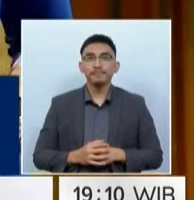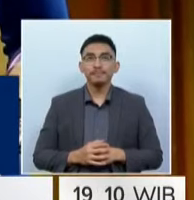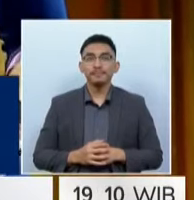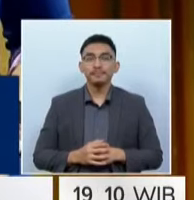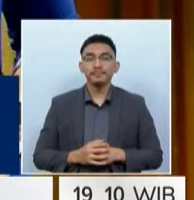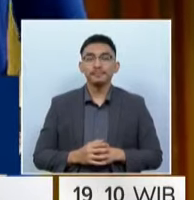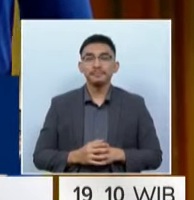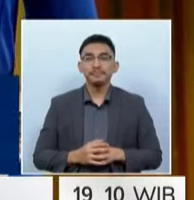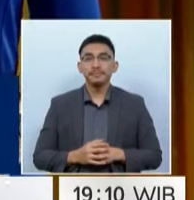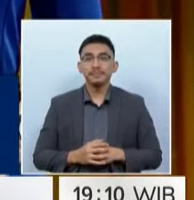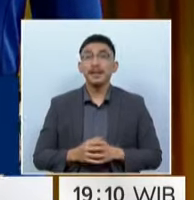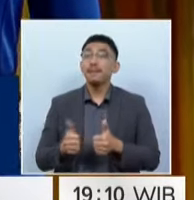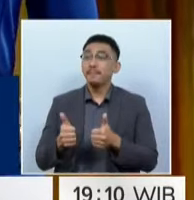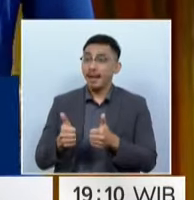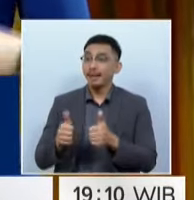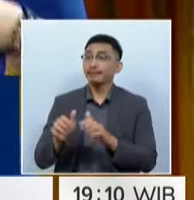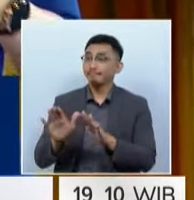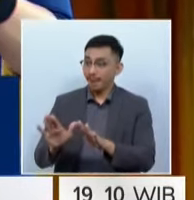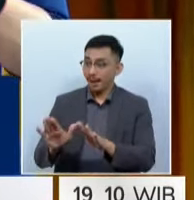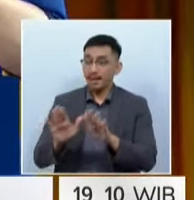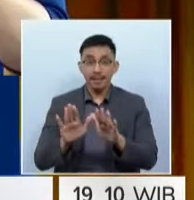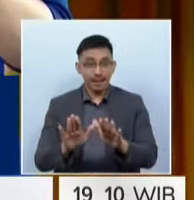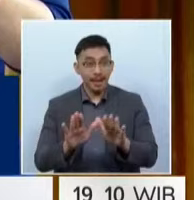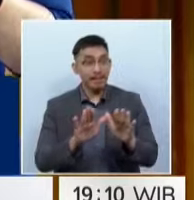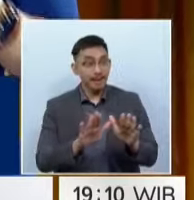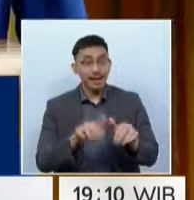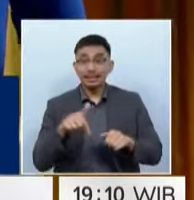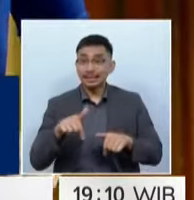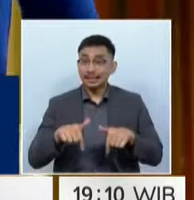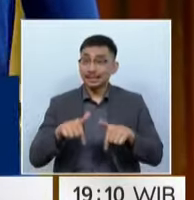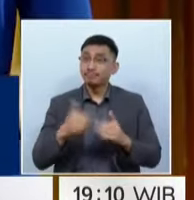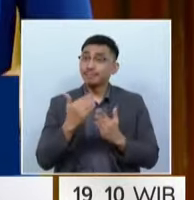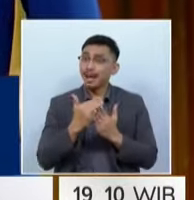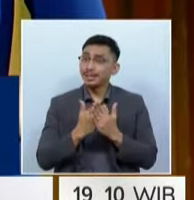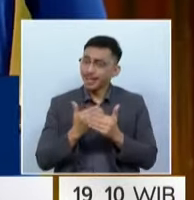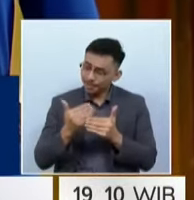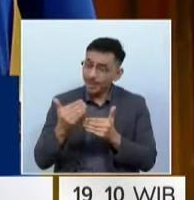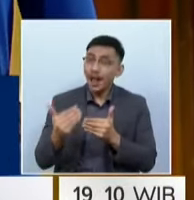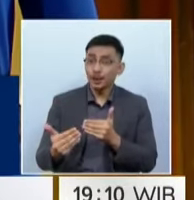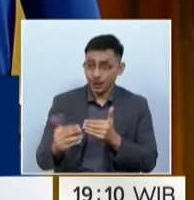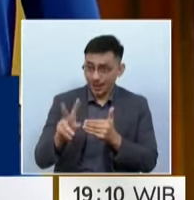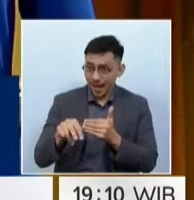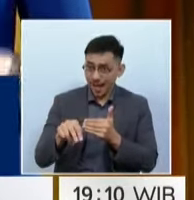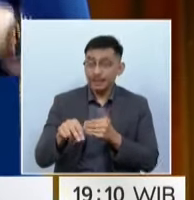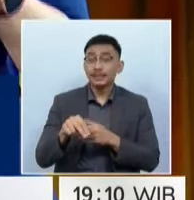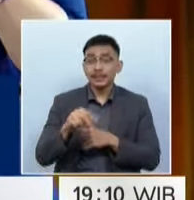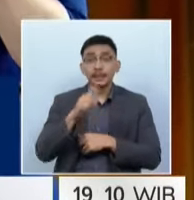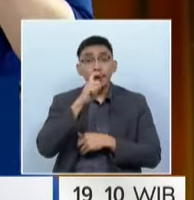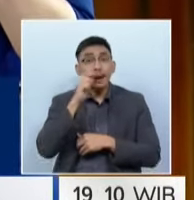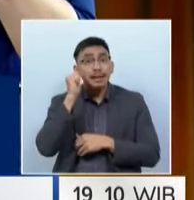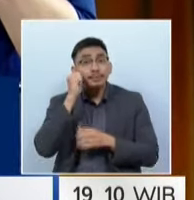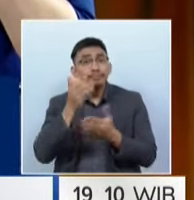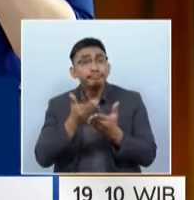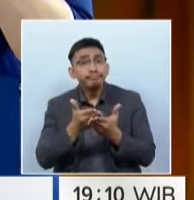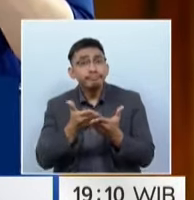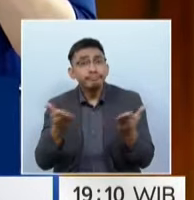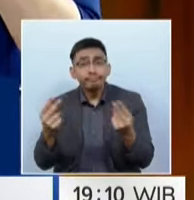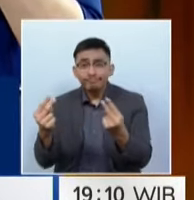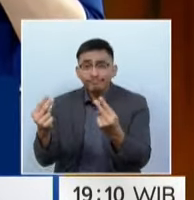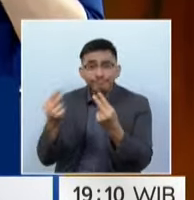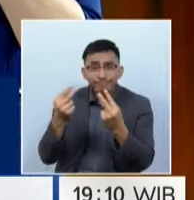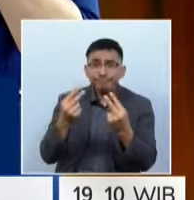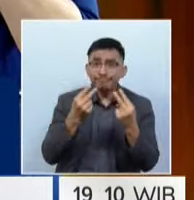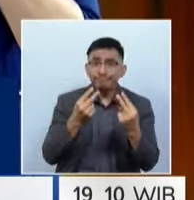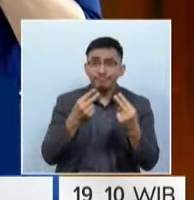kembali kita akan melanjutkanara bapak ibu hadirin dan pemirsa untuk membuka